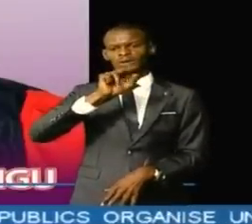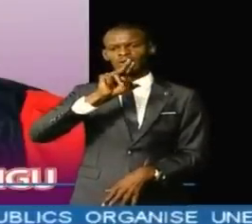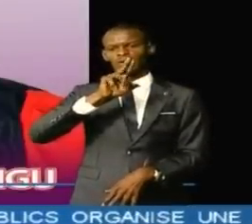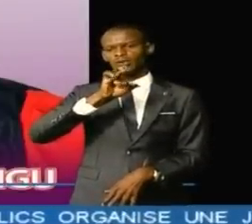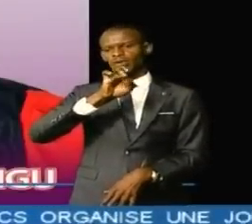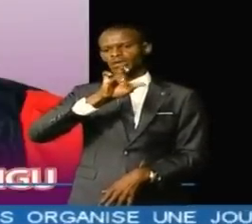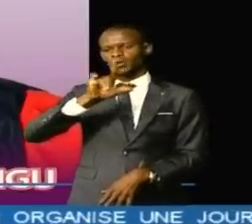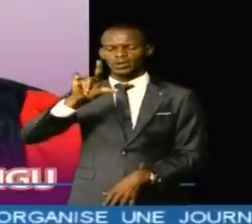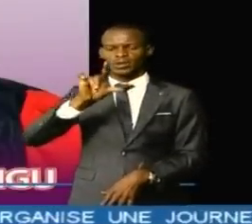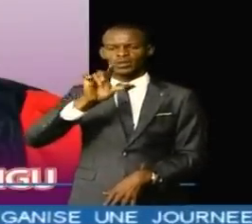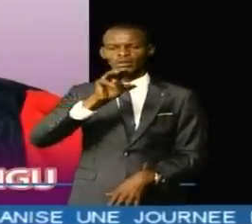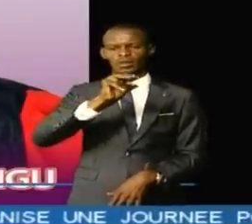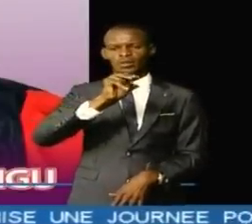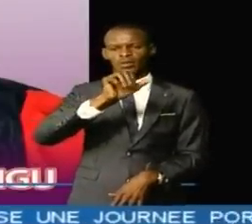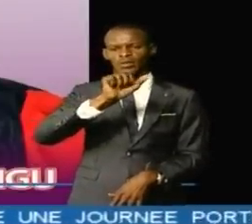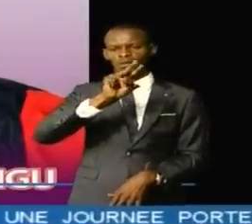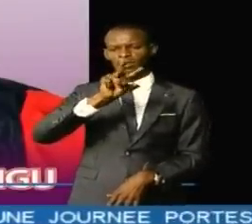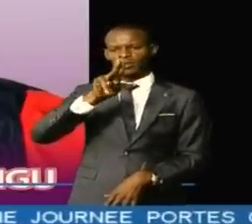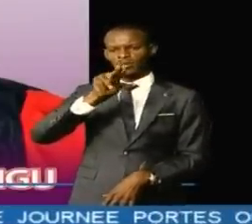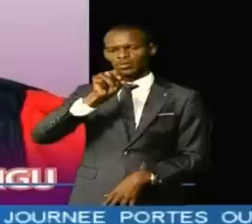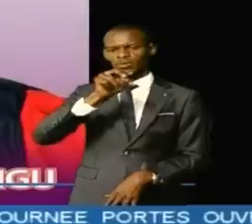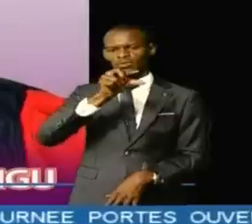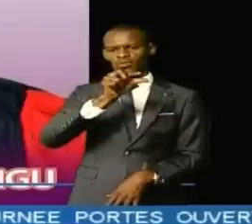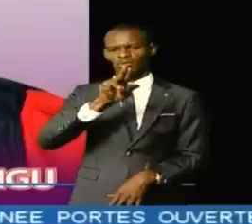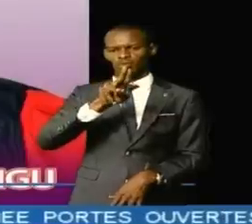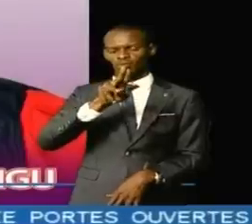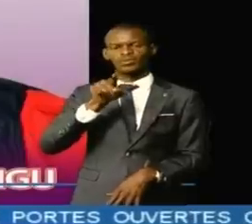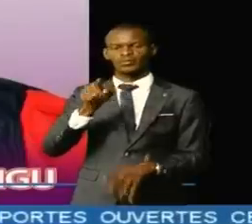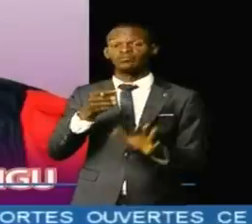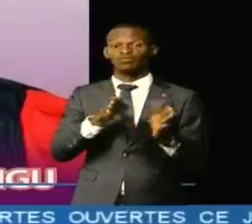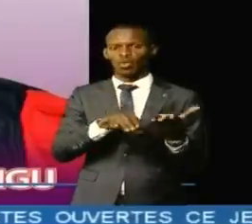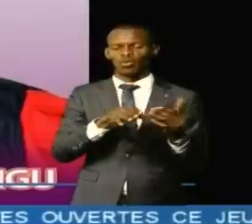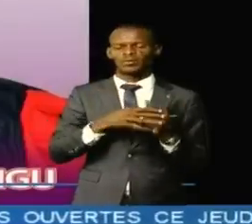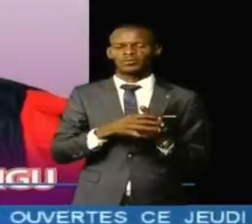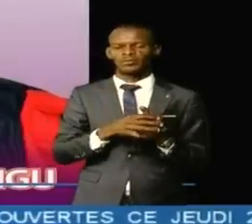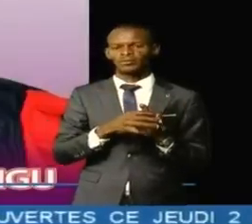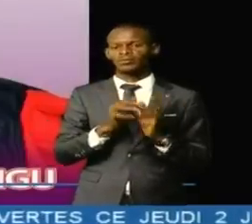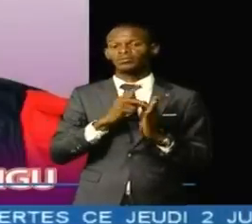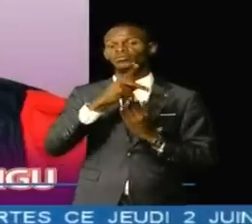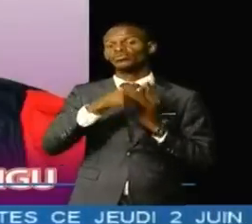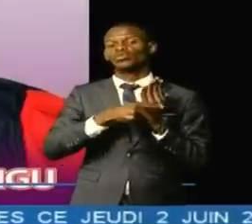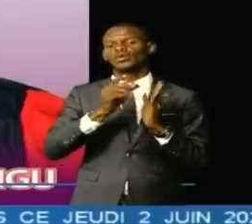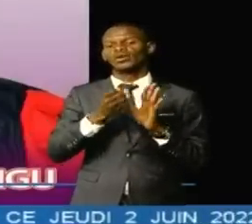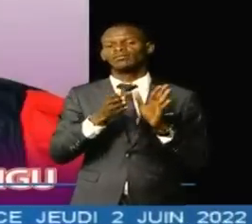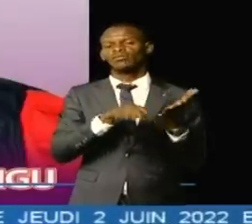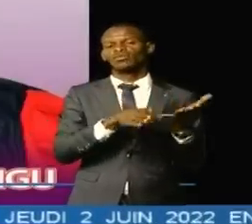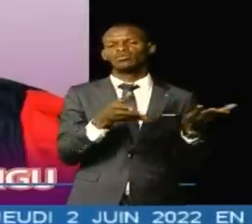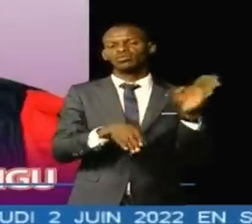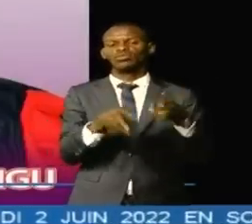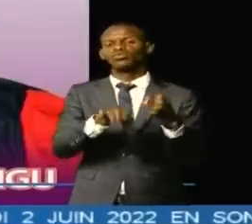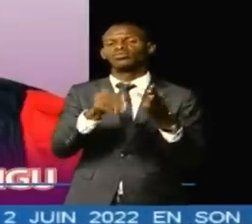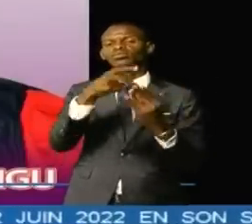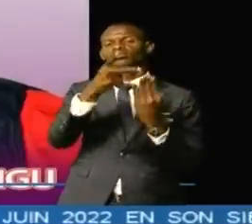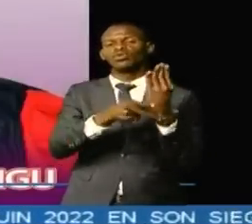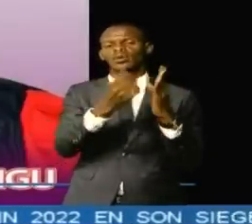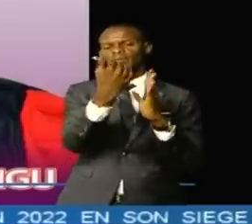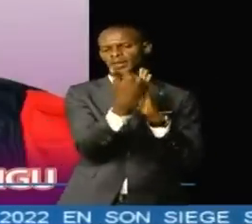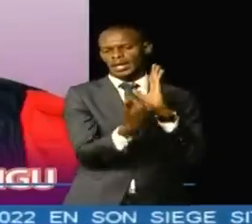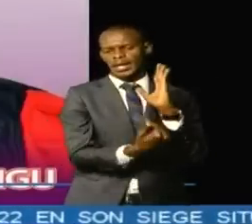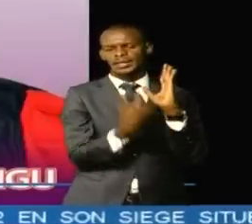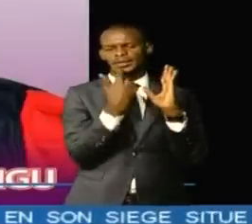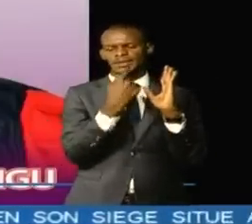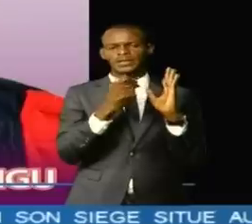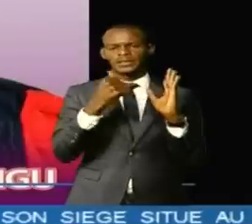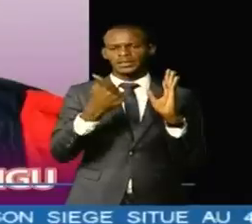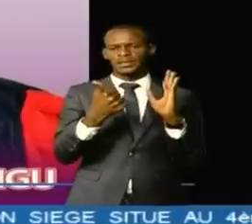conseiller au Conseil d'État. Le programme des obsèques se présente de la manière suivante. Lundi 30